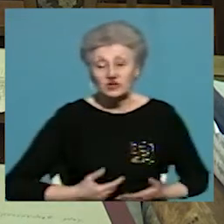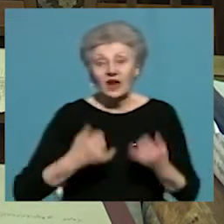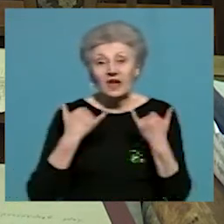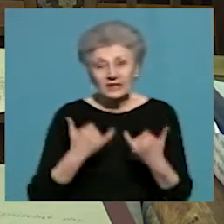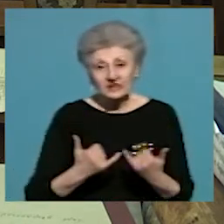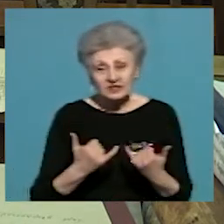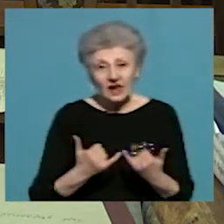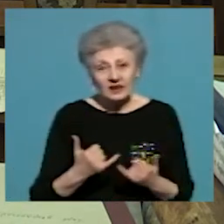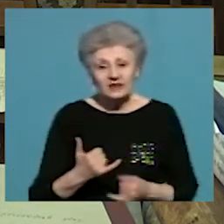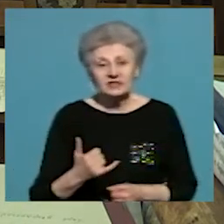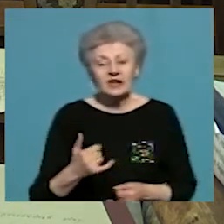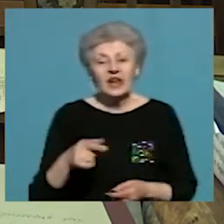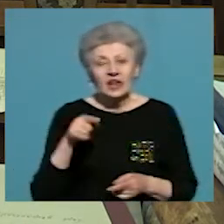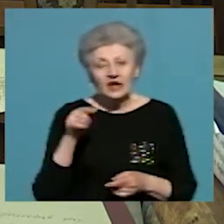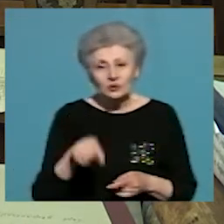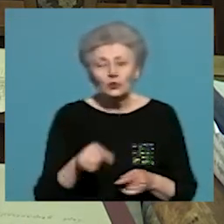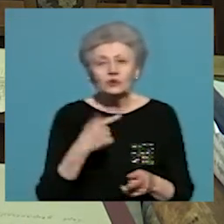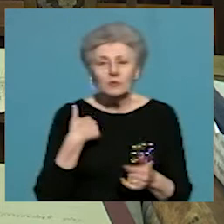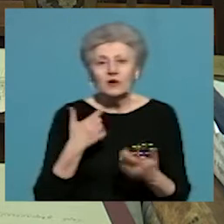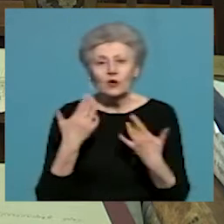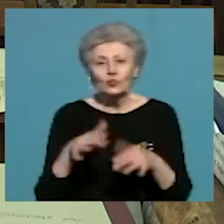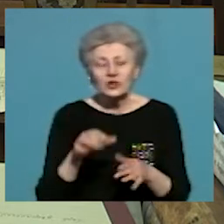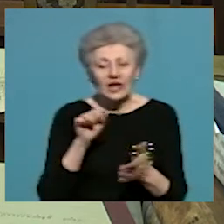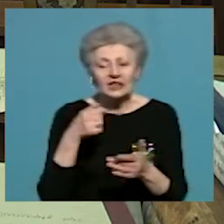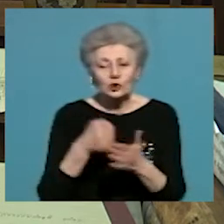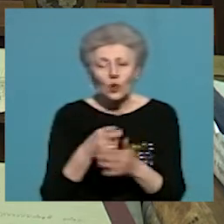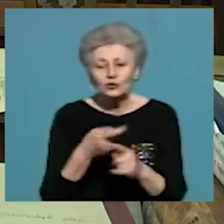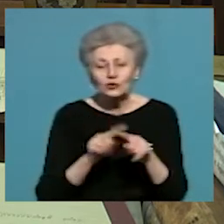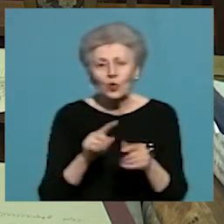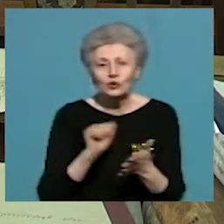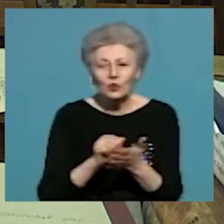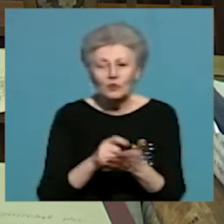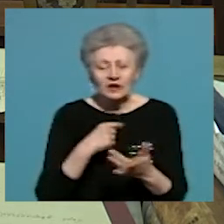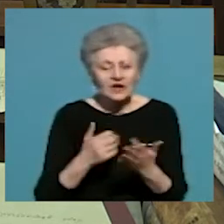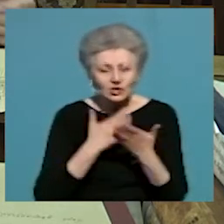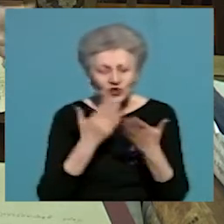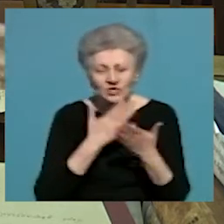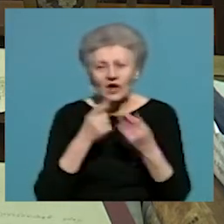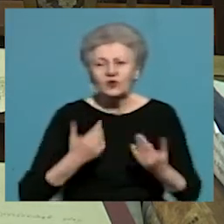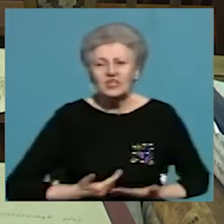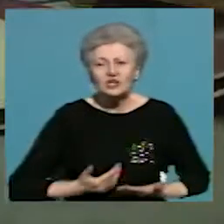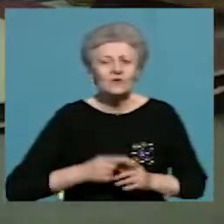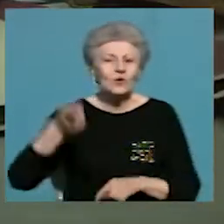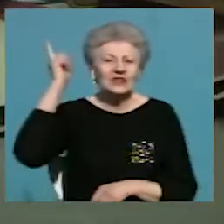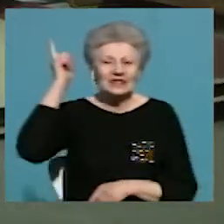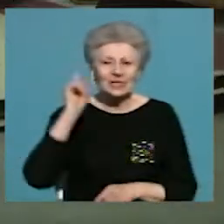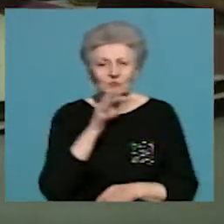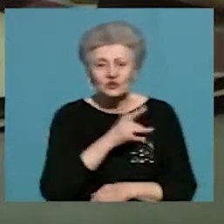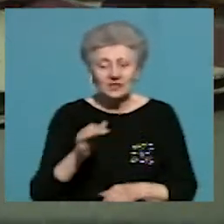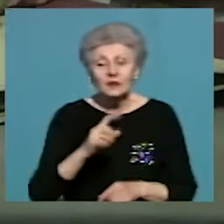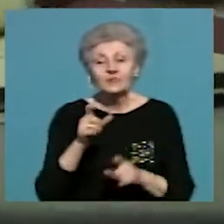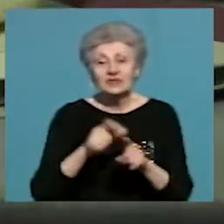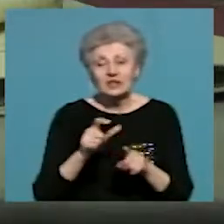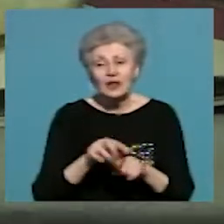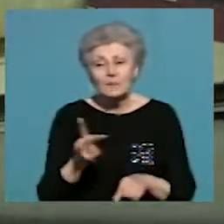я піднімаю, дотрагиваюсь до того документу, я бачу, я читаю, я живу тим часом. За словами Марії